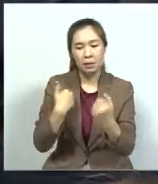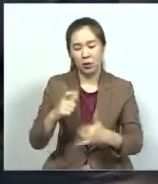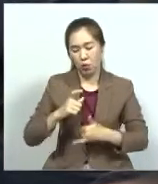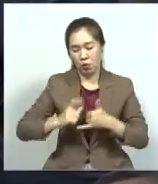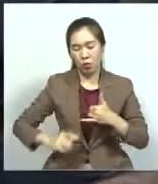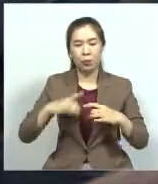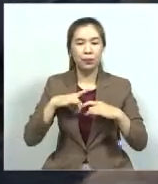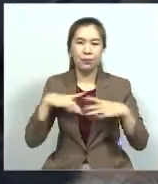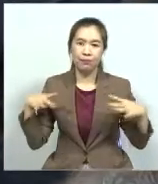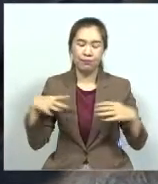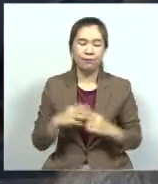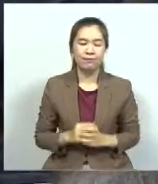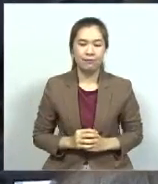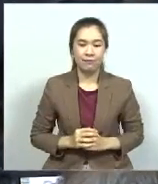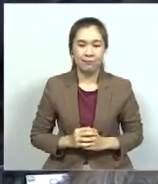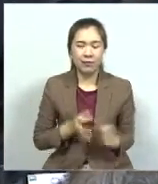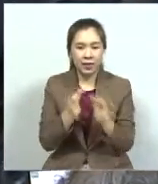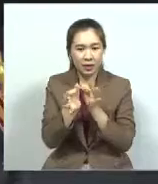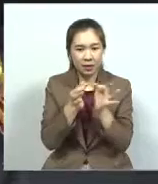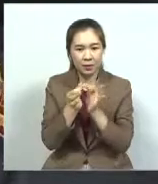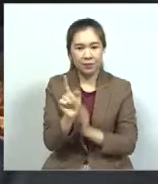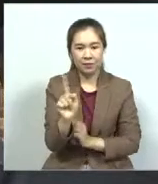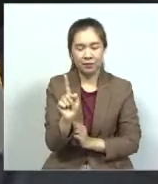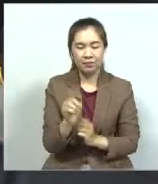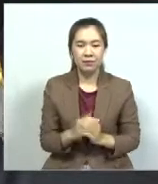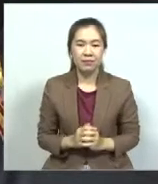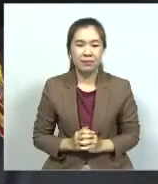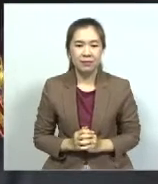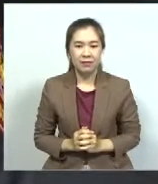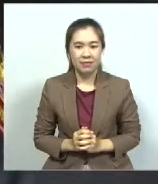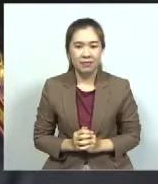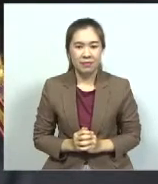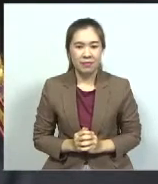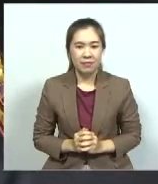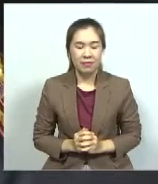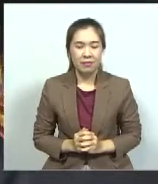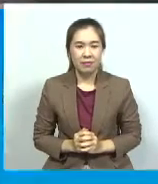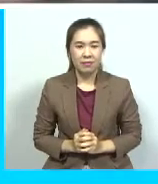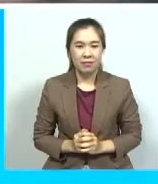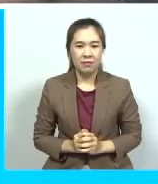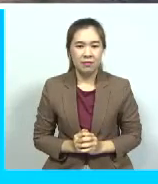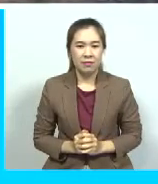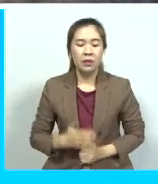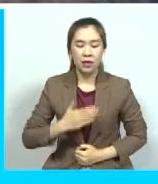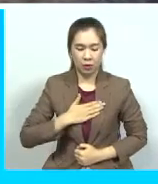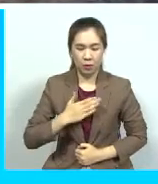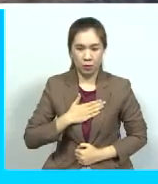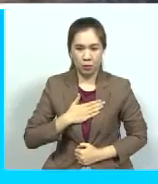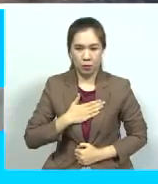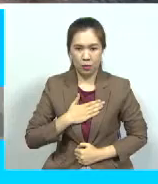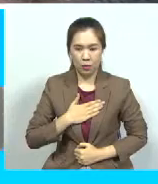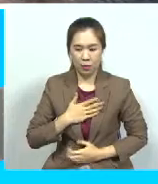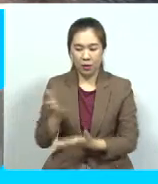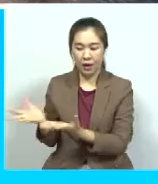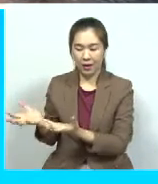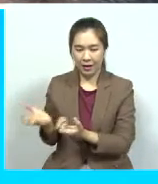ติกรรมไม่เหมาะสมค่ะไปฟังการชี้แจงจากคนขับแท็กซี่ท่านนี้กันค่ะ คือผมรับผู้โดยสารจากส